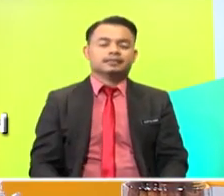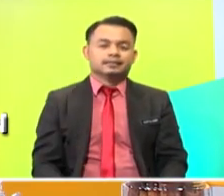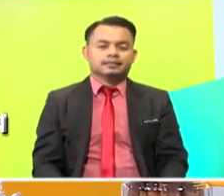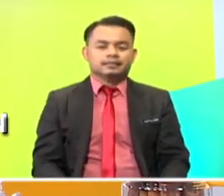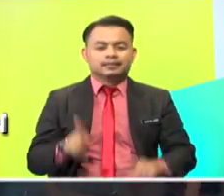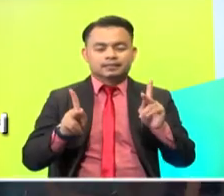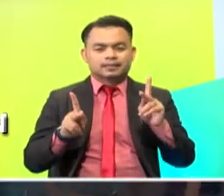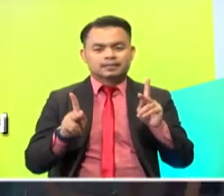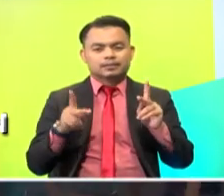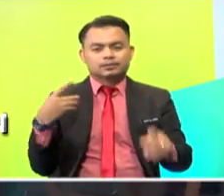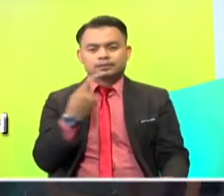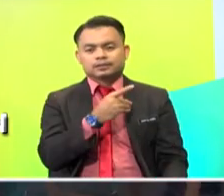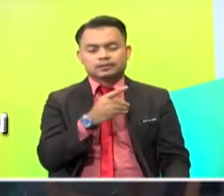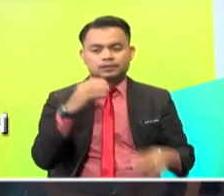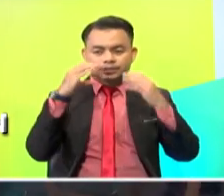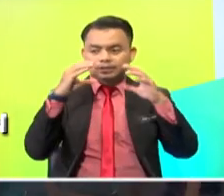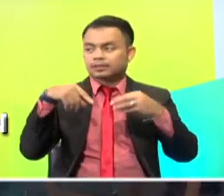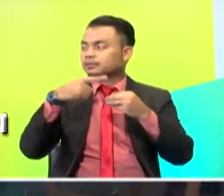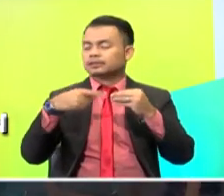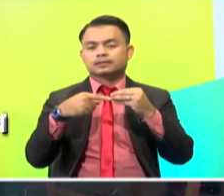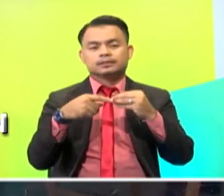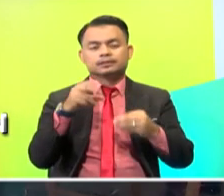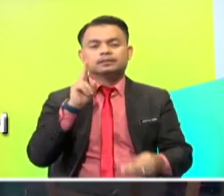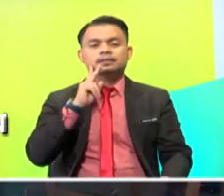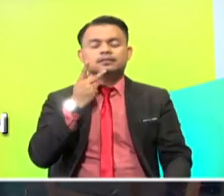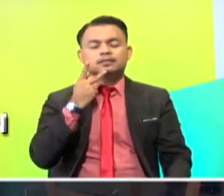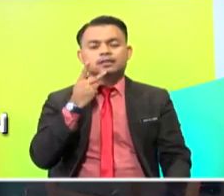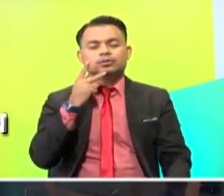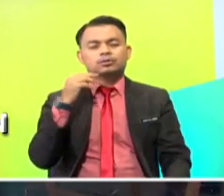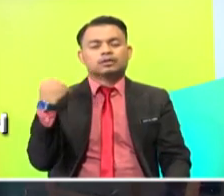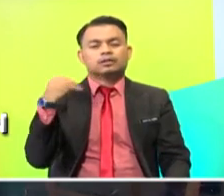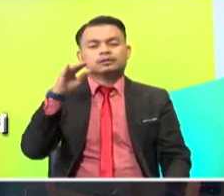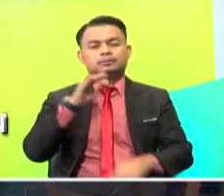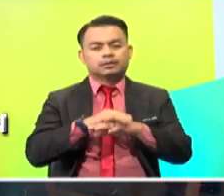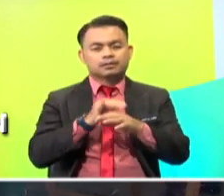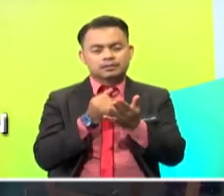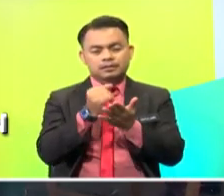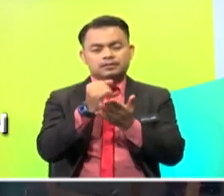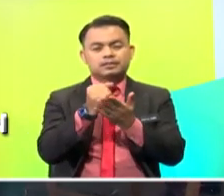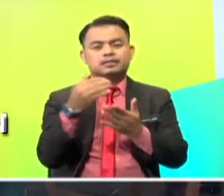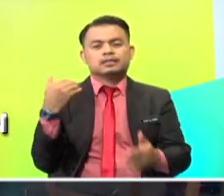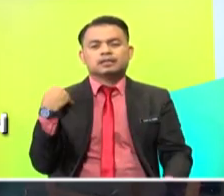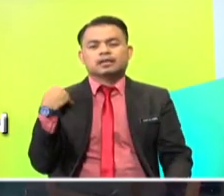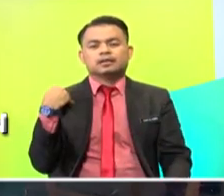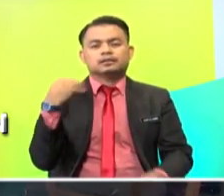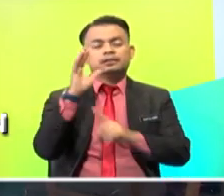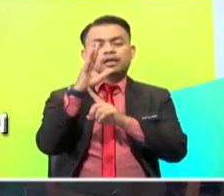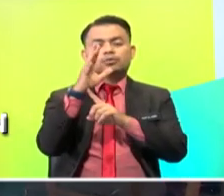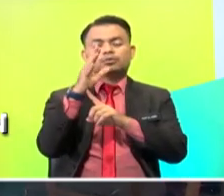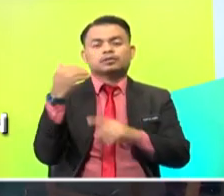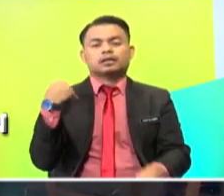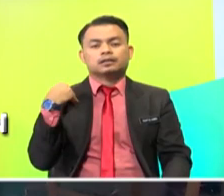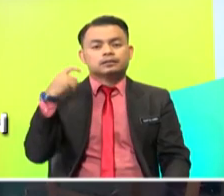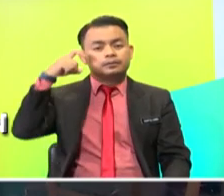kalau kita cerita tentang Sayu pun sayuni Aduh banyak jenis ada bedaun Hai adek bawang Ayo berubi